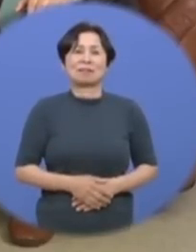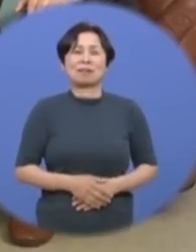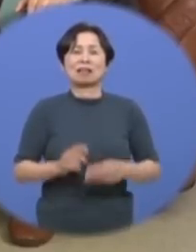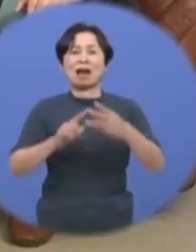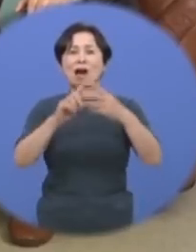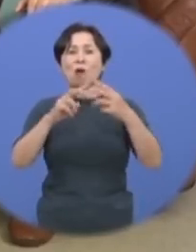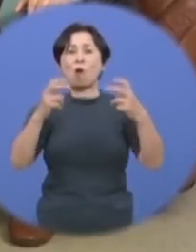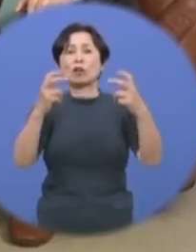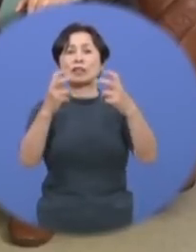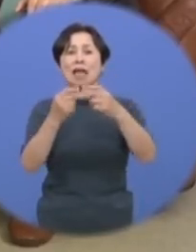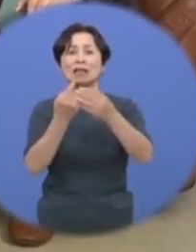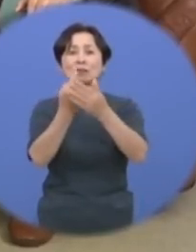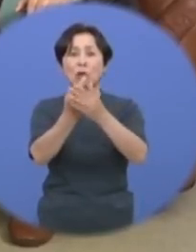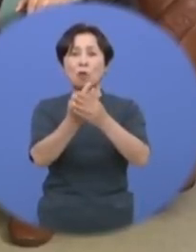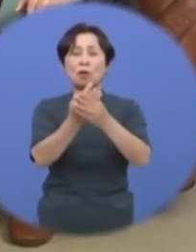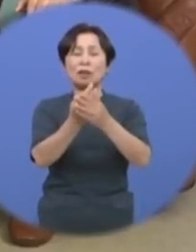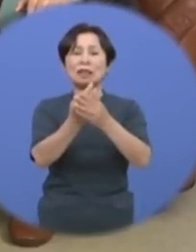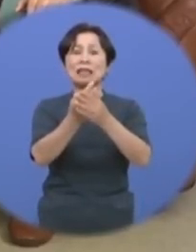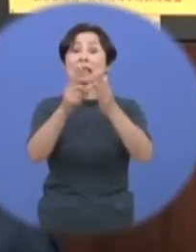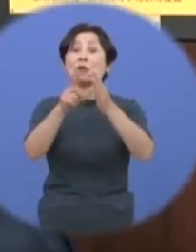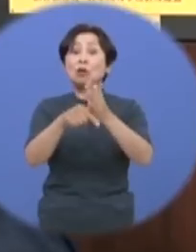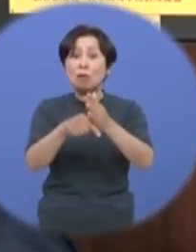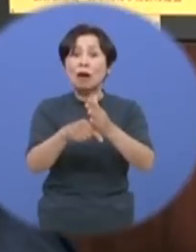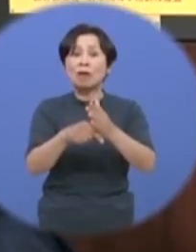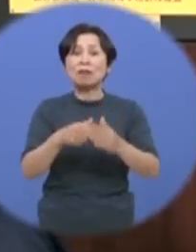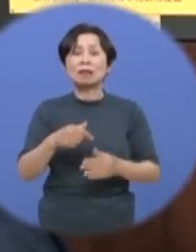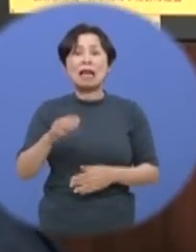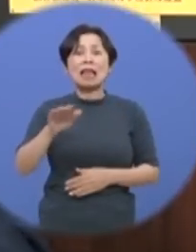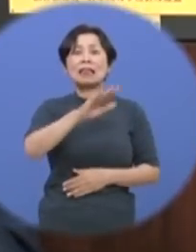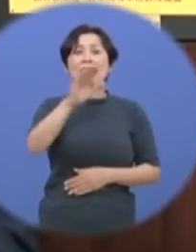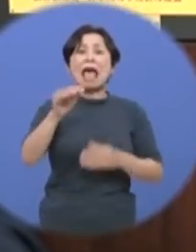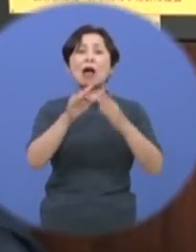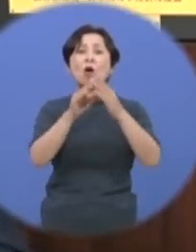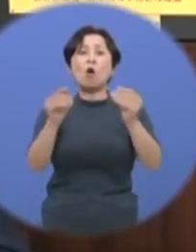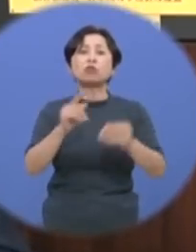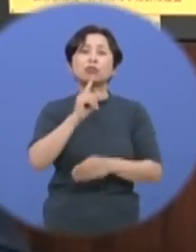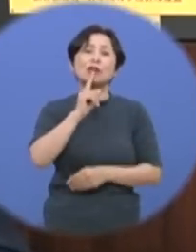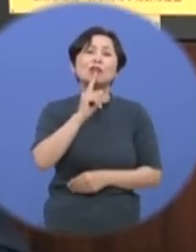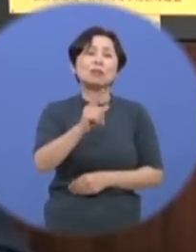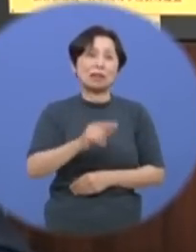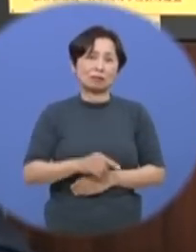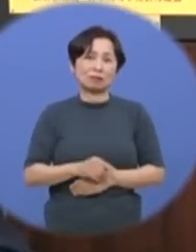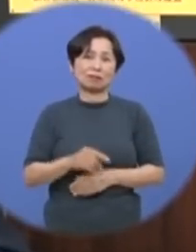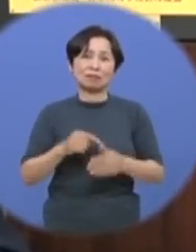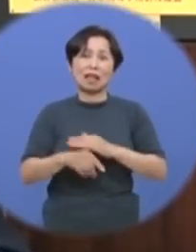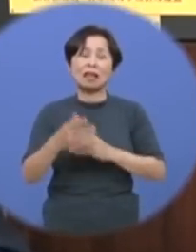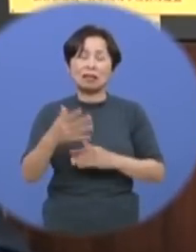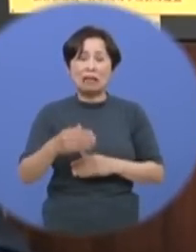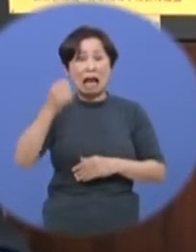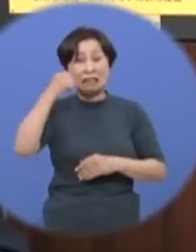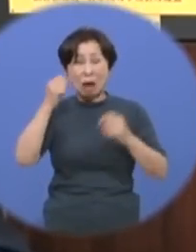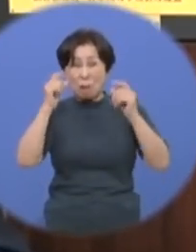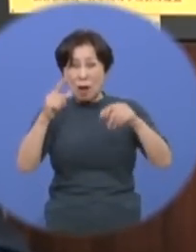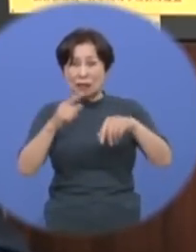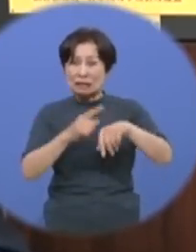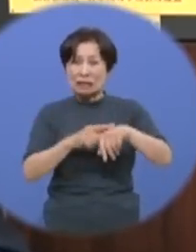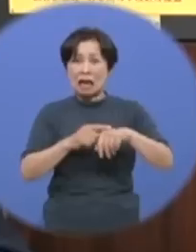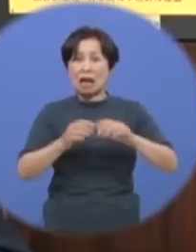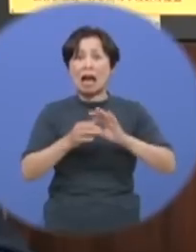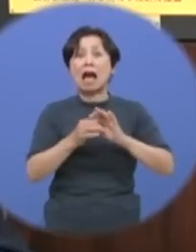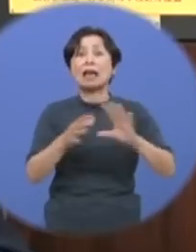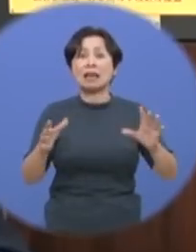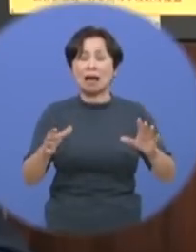イブとうちは天国って言うんですよエイなんで天国はいうと気性もありません松濤もあり